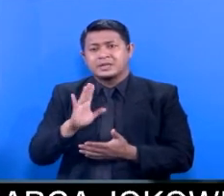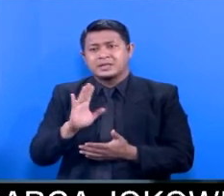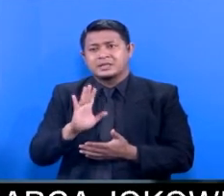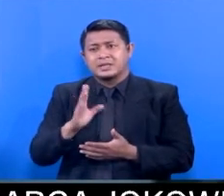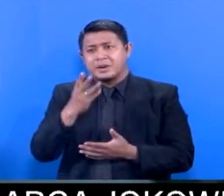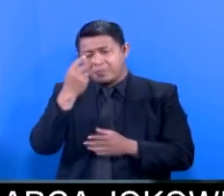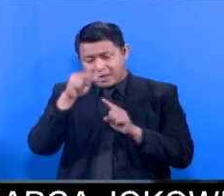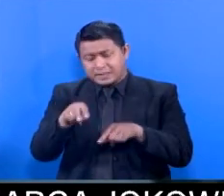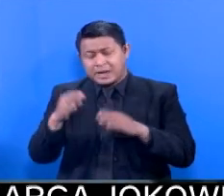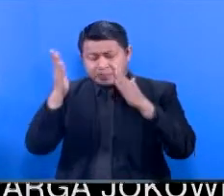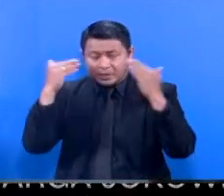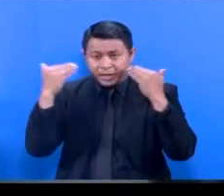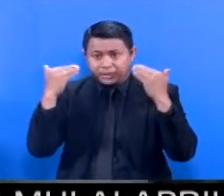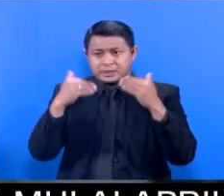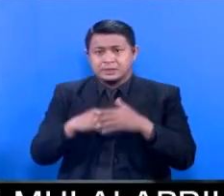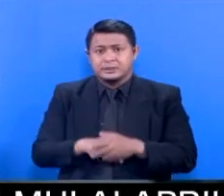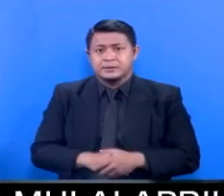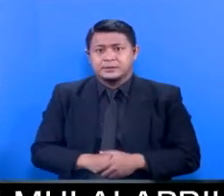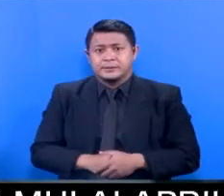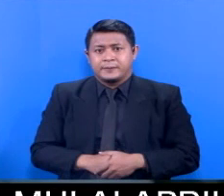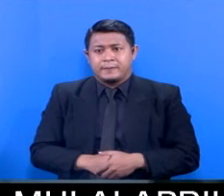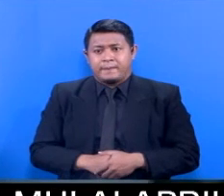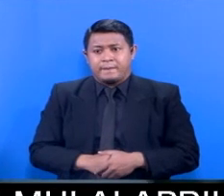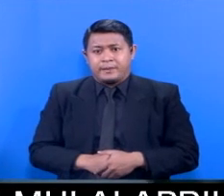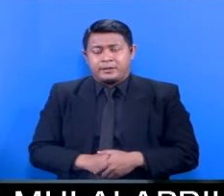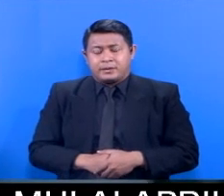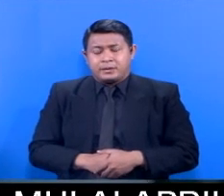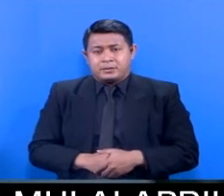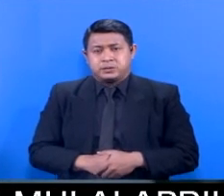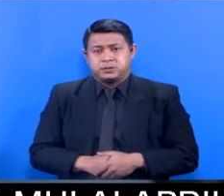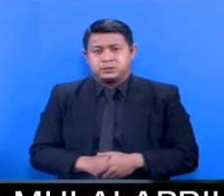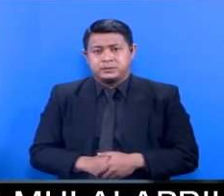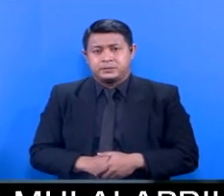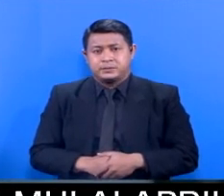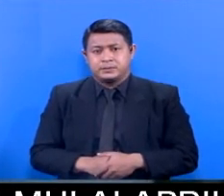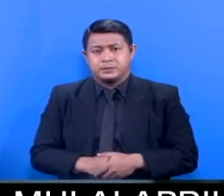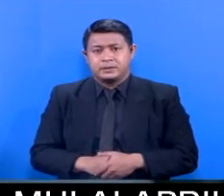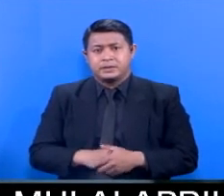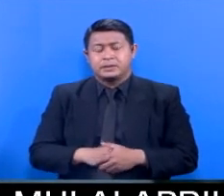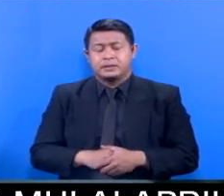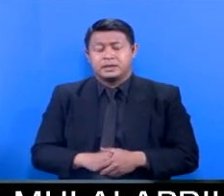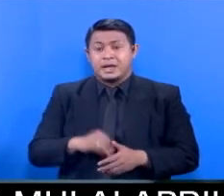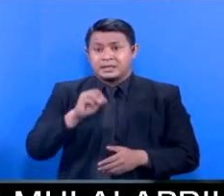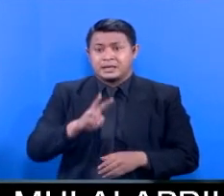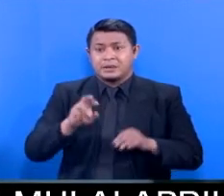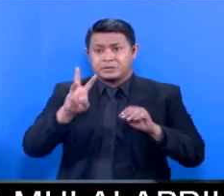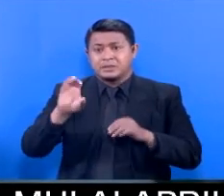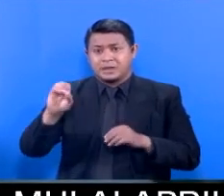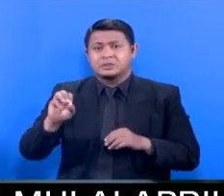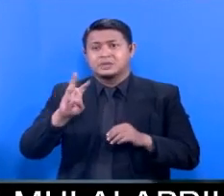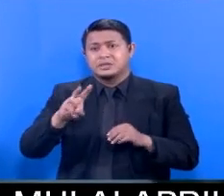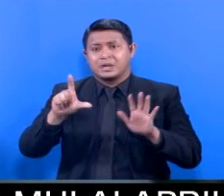dinaikkan dari 3 usaha 3300 aktif gabah Kering panen ya kita bicara ya 3300 ke 3700